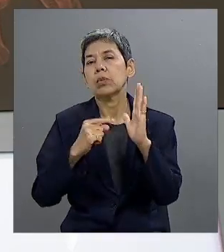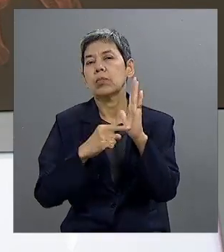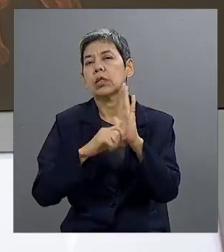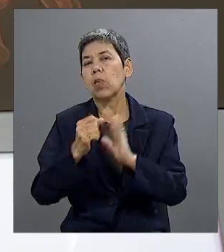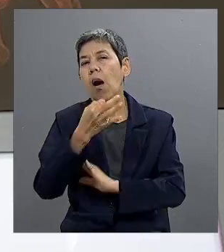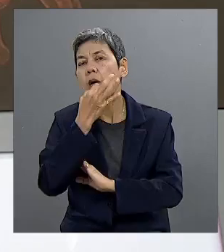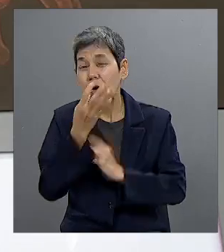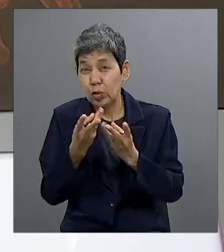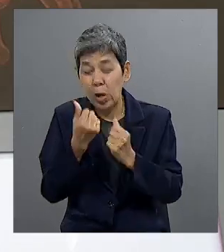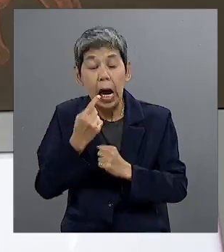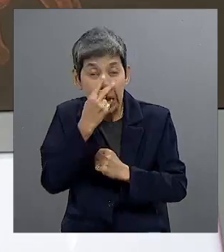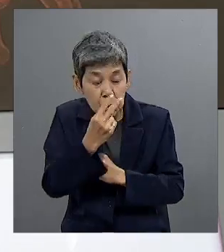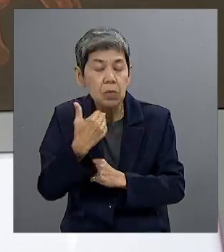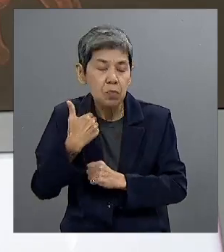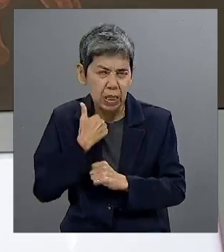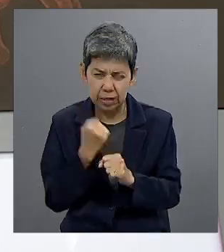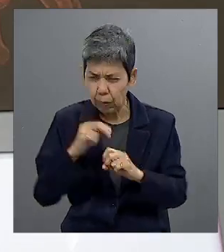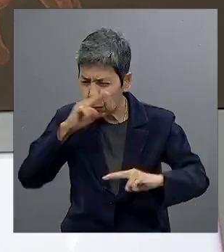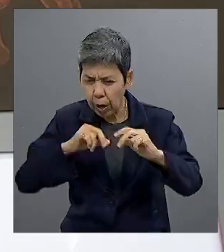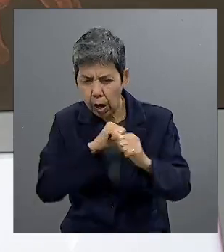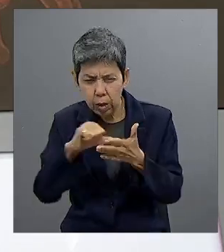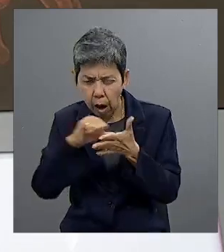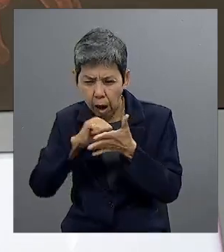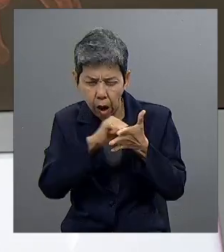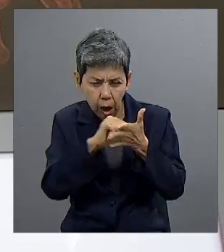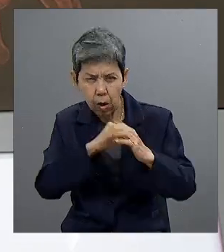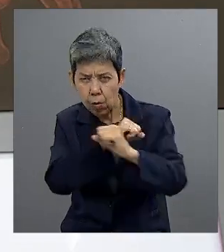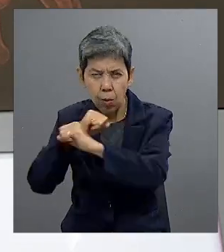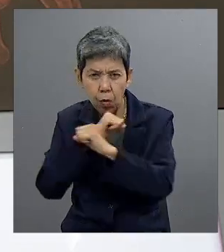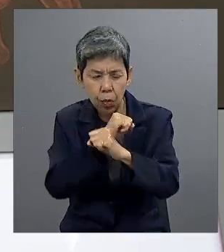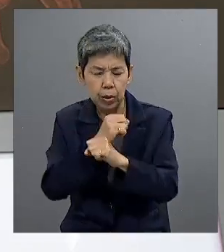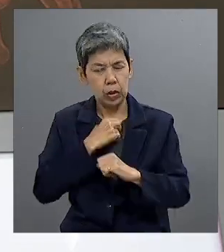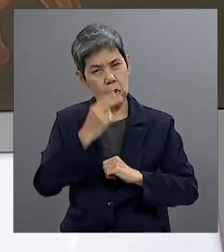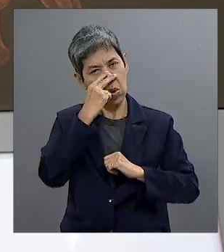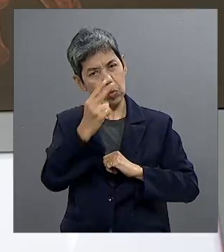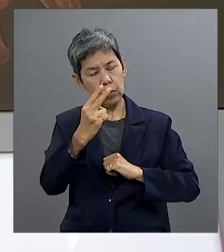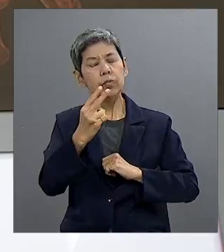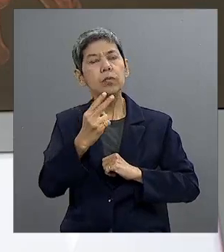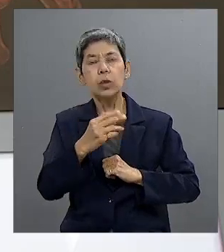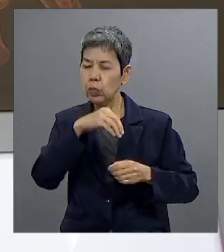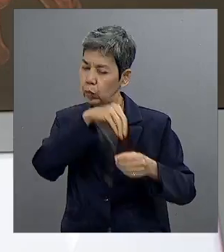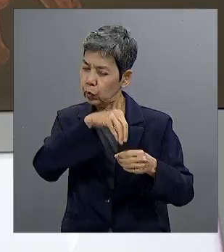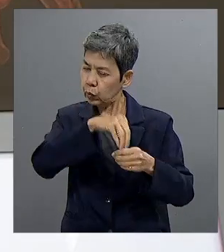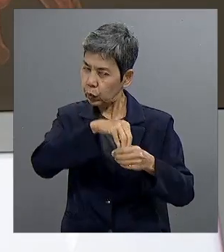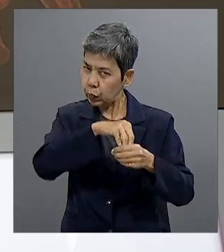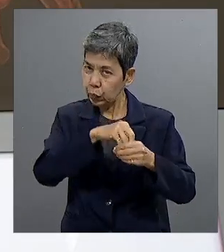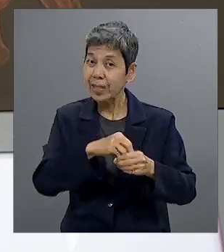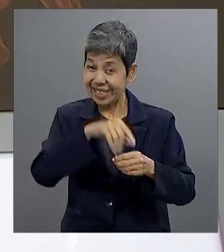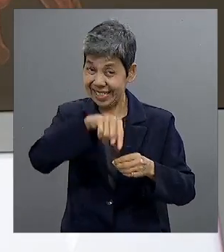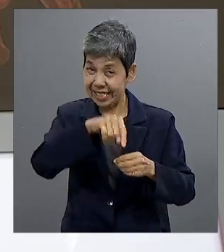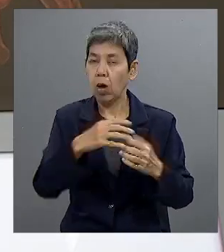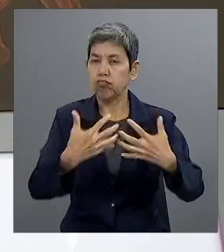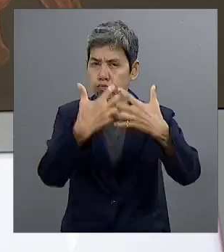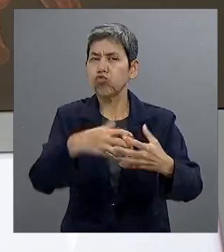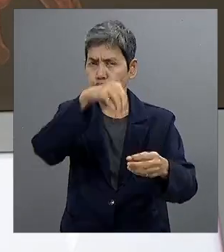เลขที่ก้าวกระโดดแบบนี้ก็ต้องเร่งหาทางแก้นะคะซึ่งแนวทางที่หลายฝ่ายมองก็คือการกลับกันโรคโดยใช้พื้นที่ในโรงงานที่